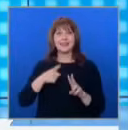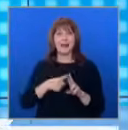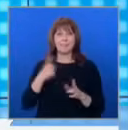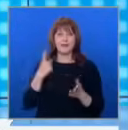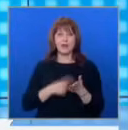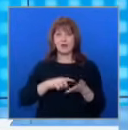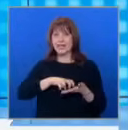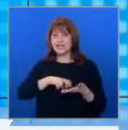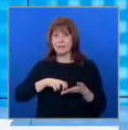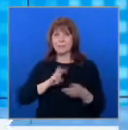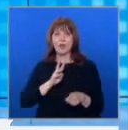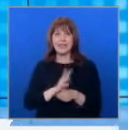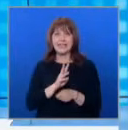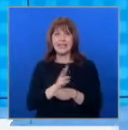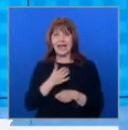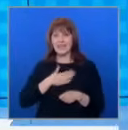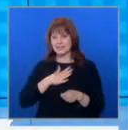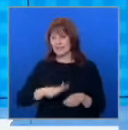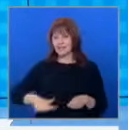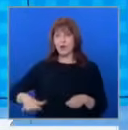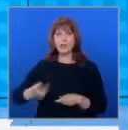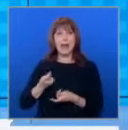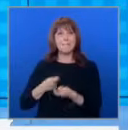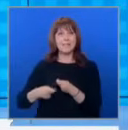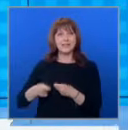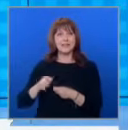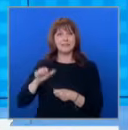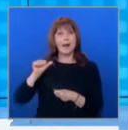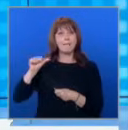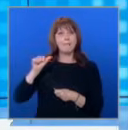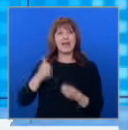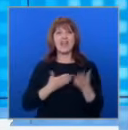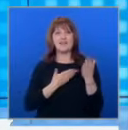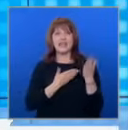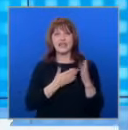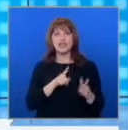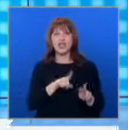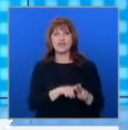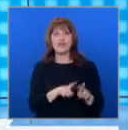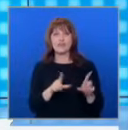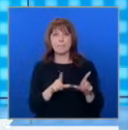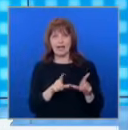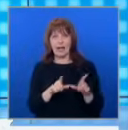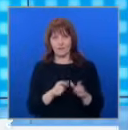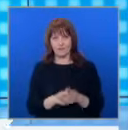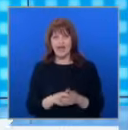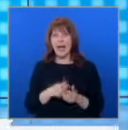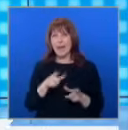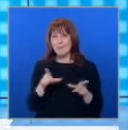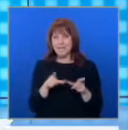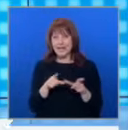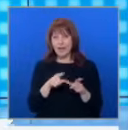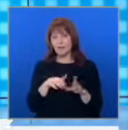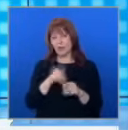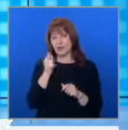наложила запор на 13 имота на бизнесмена и идеолог на партия Величие Ивелин Михайлов, научи по света и у нас. Самият